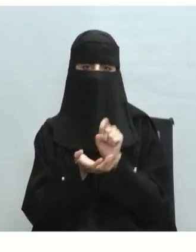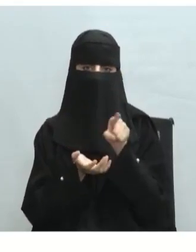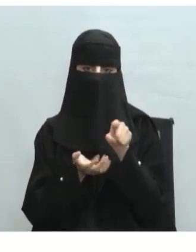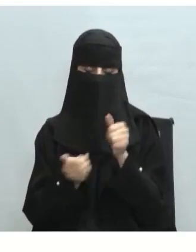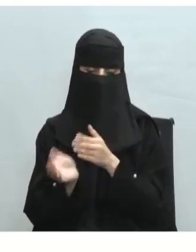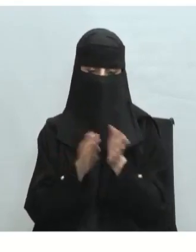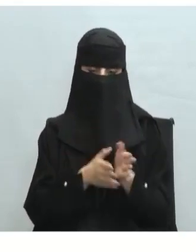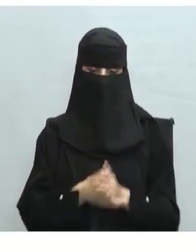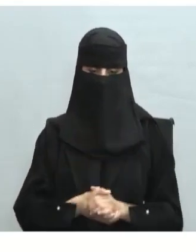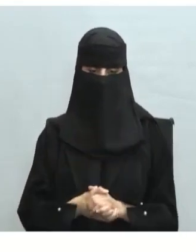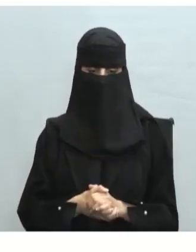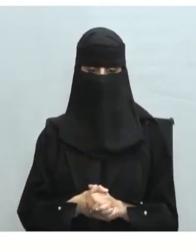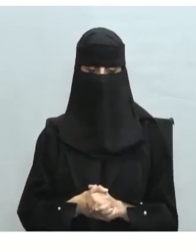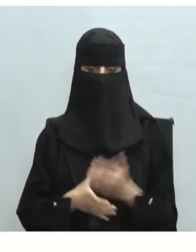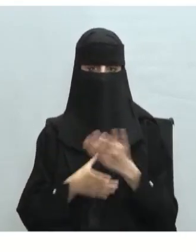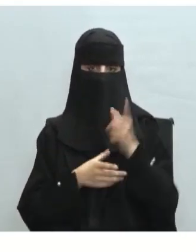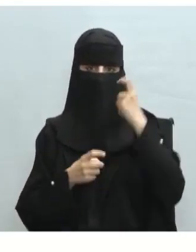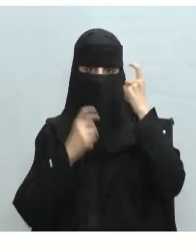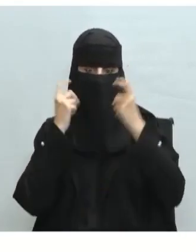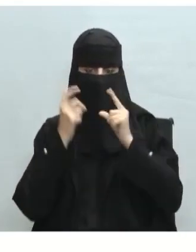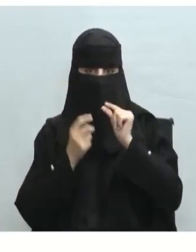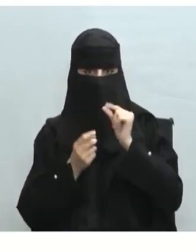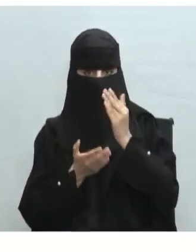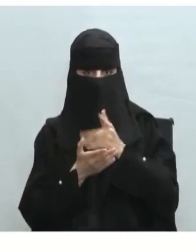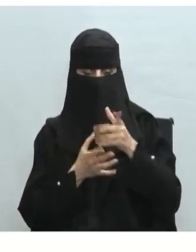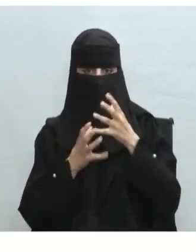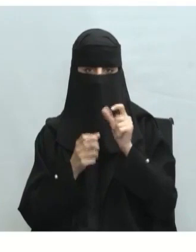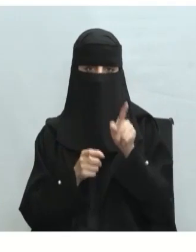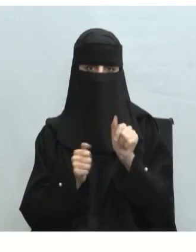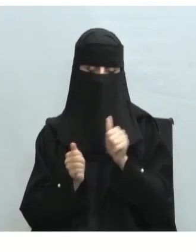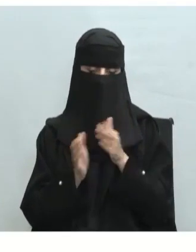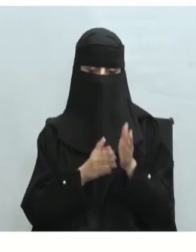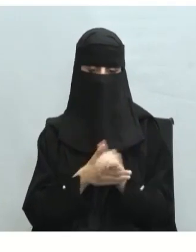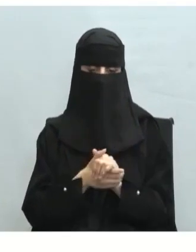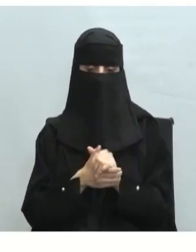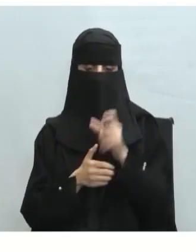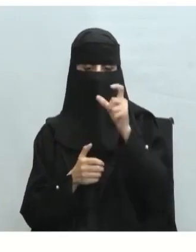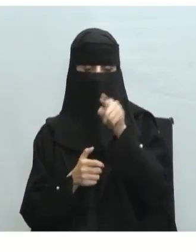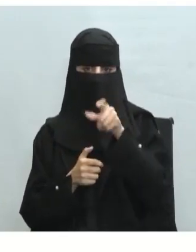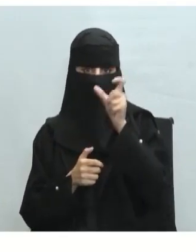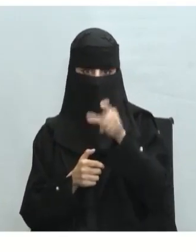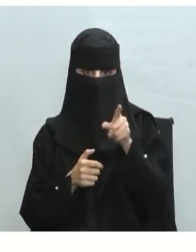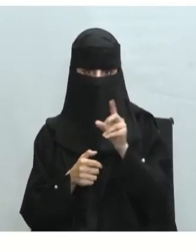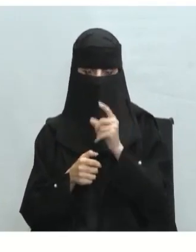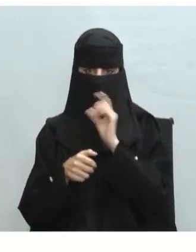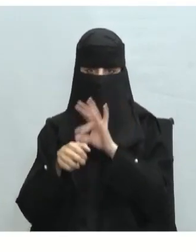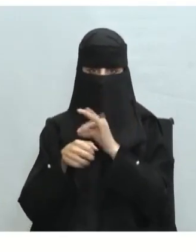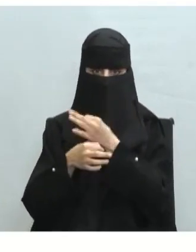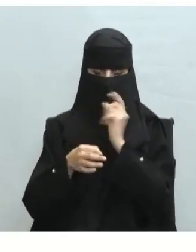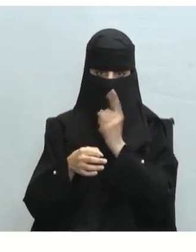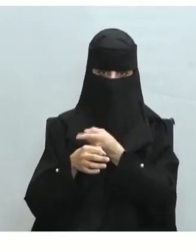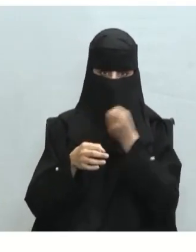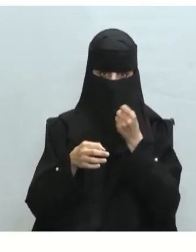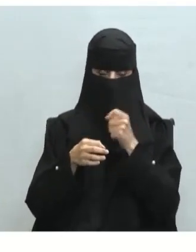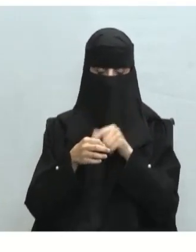اوصلتك التي وصلت اليه بسبب هذا التفكير وقدرتك على التفكير السليم من يفهم الناس فهو حكيم ومن يفهم نفسه فهو